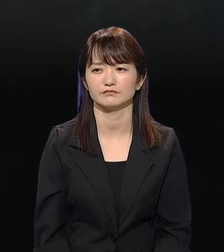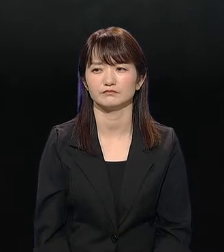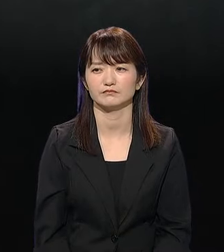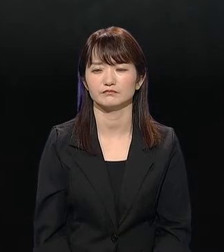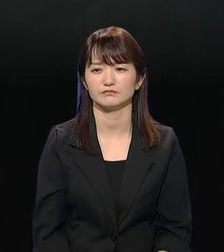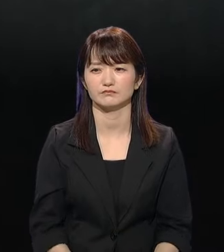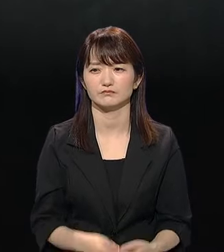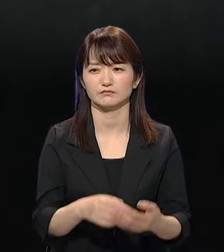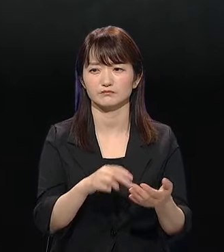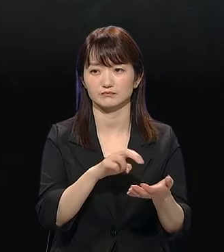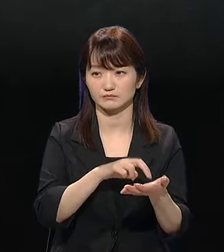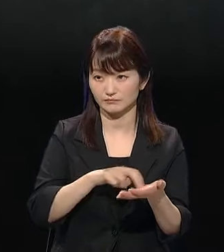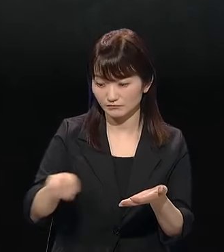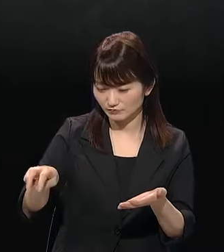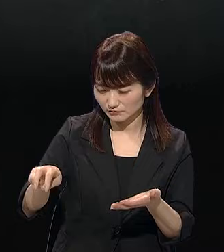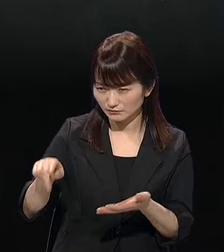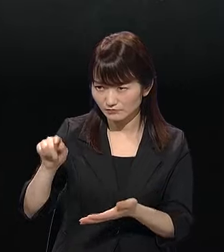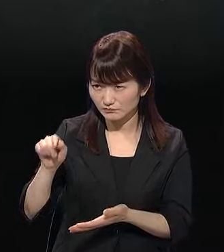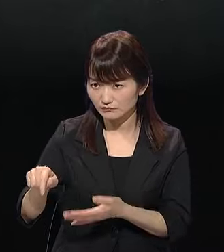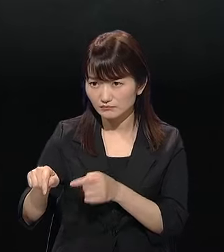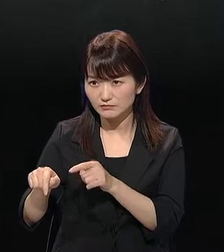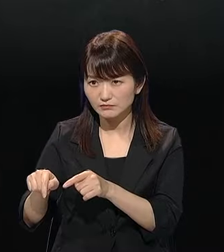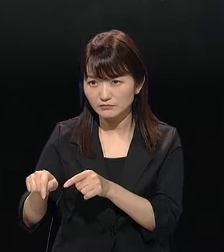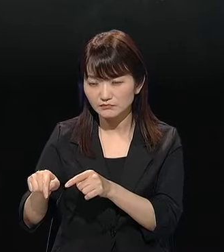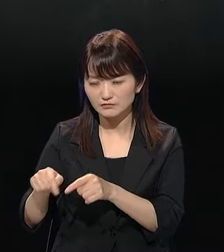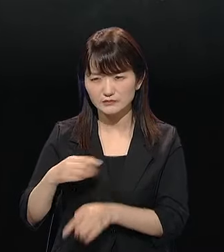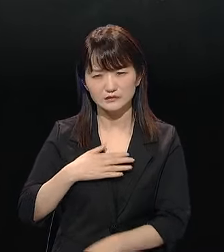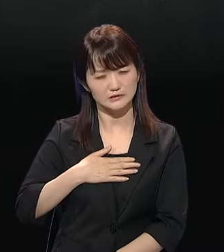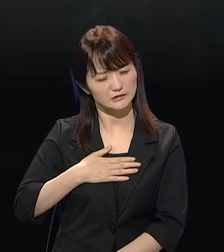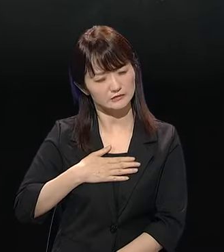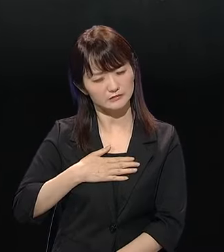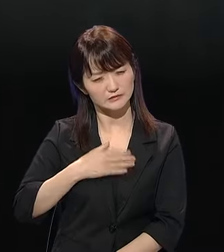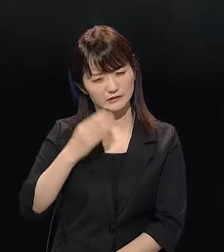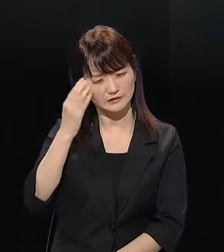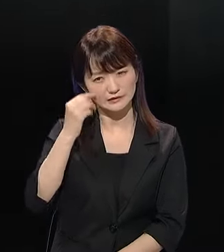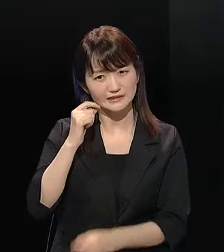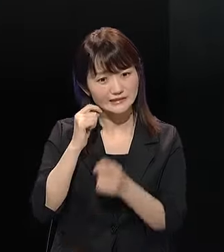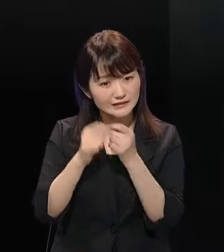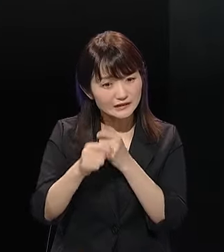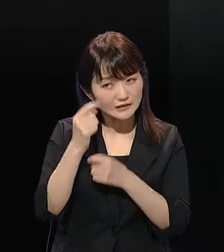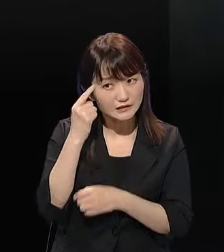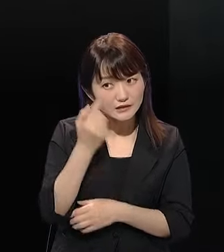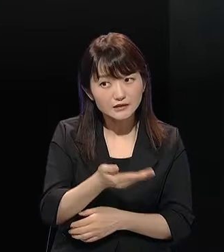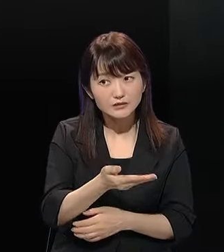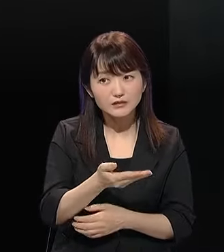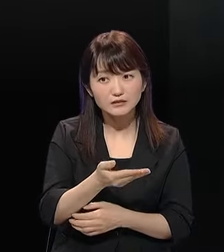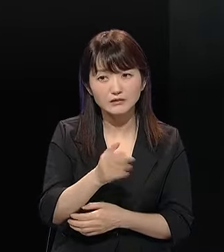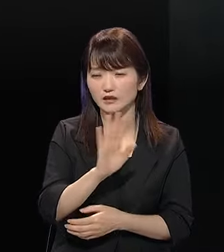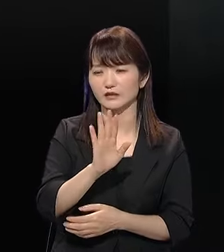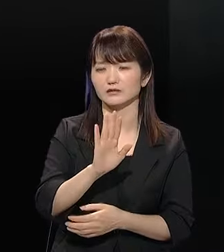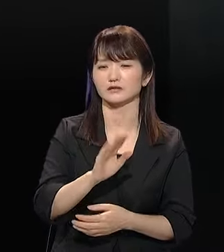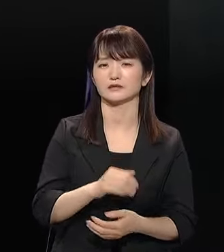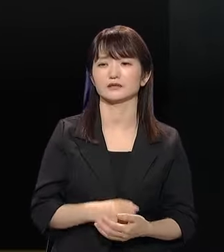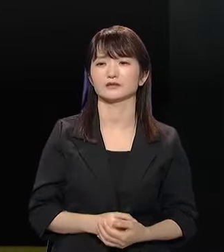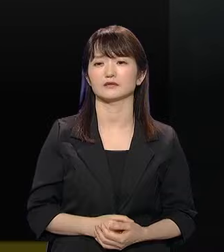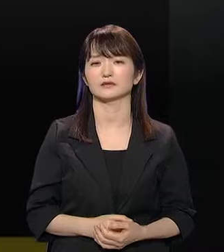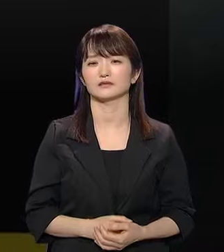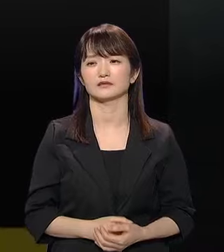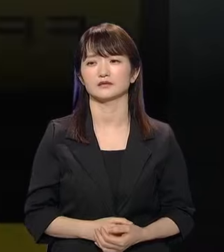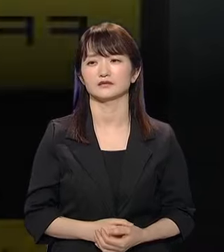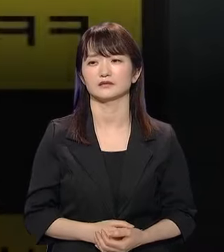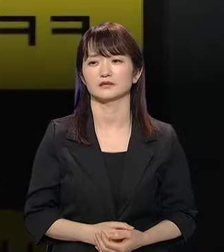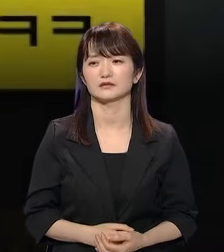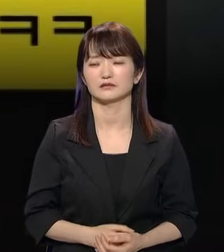눌러봤는데 기분이 좀 쎄하다고 해야 될까? 사기 아니냐고 막 이렇게 얘기하니까 뭐 아니라고 뭐 이렇게 하는데